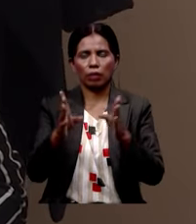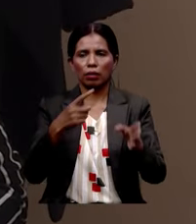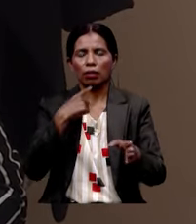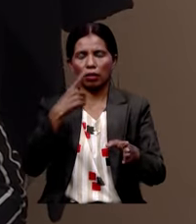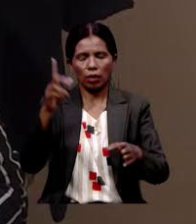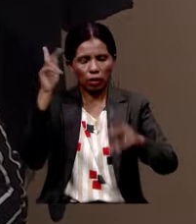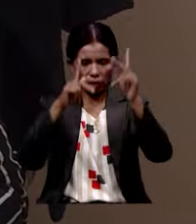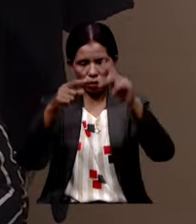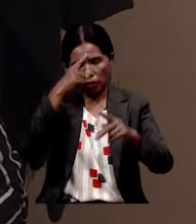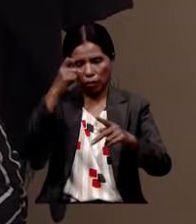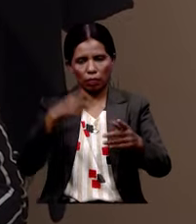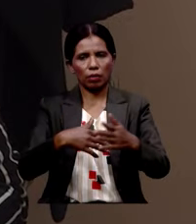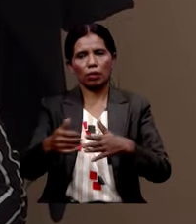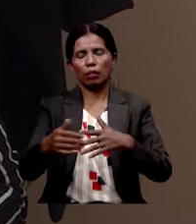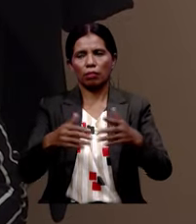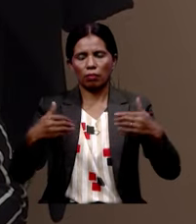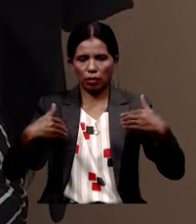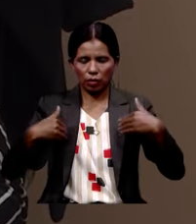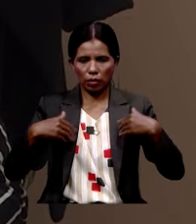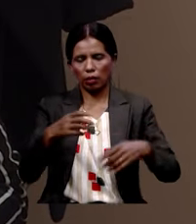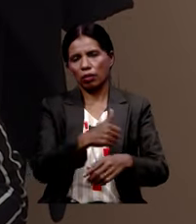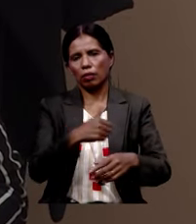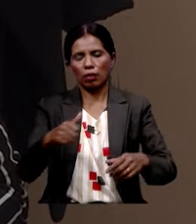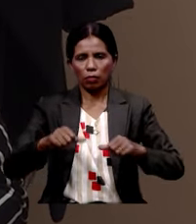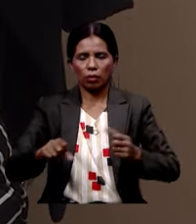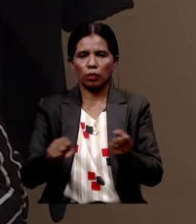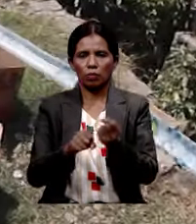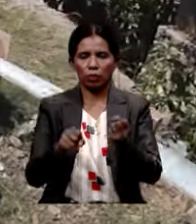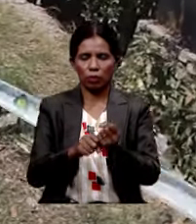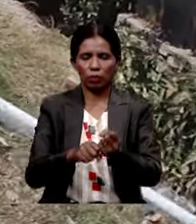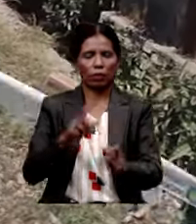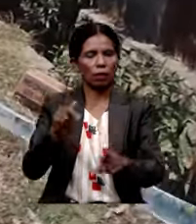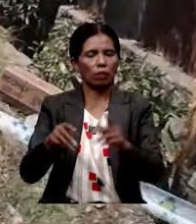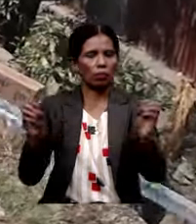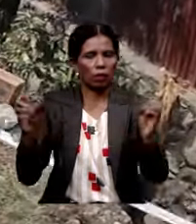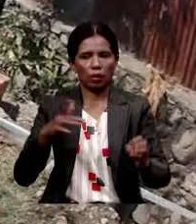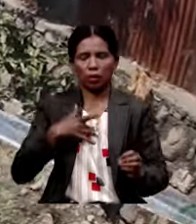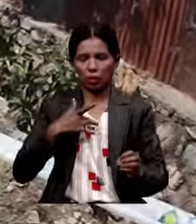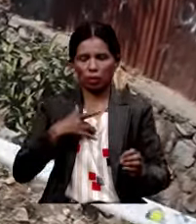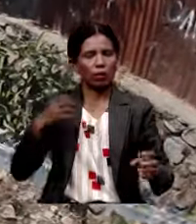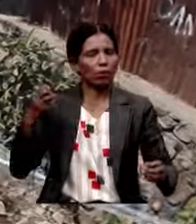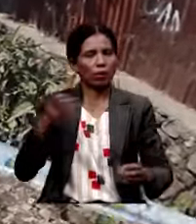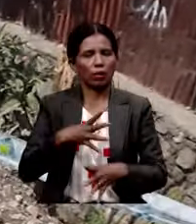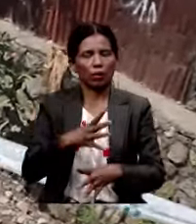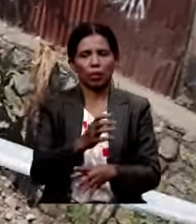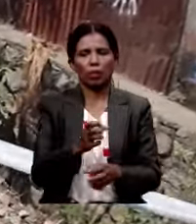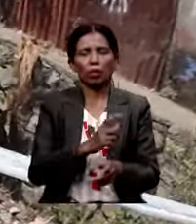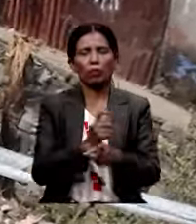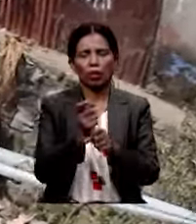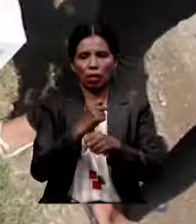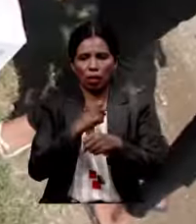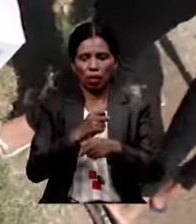ne akontese tama dala rumah mos iha fator balun ne be kontribui ho dia autor la iha sentimento tauk atu pratika saun